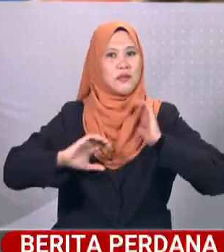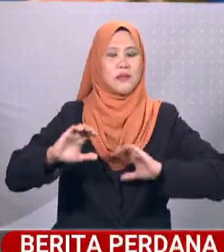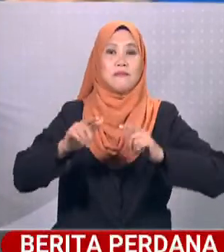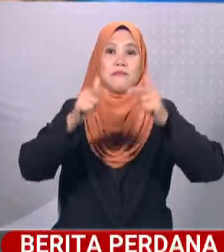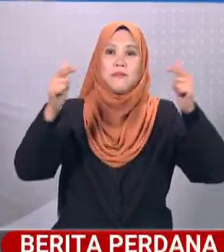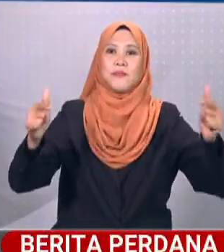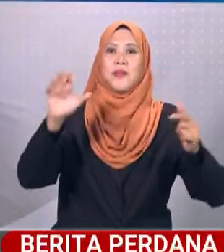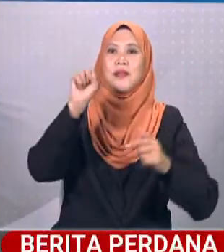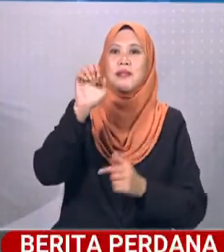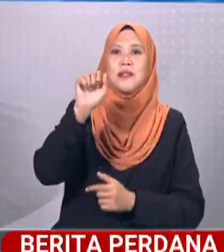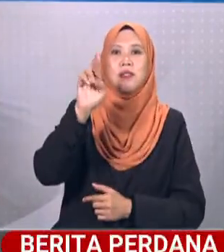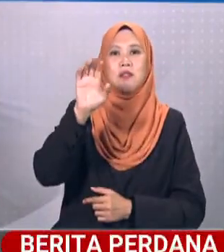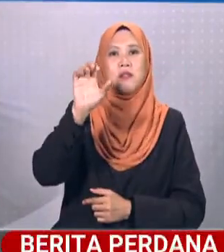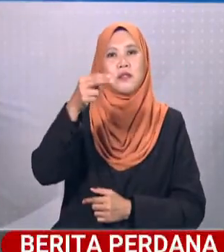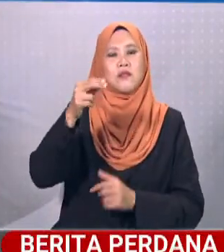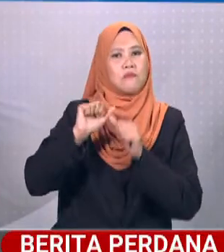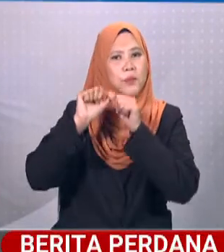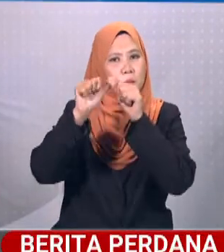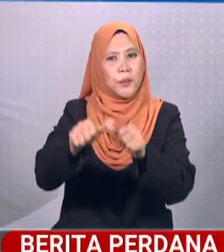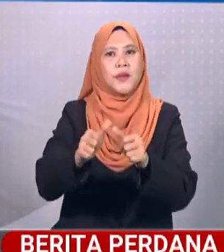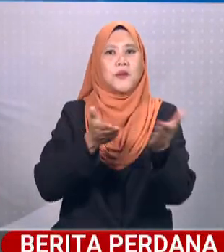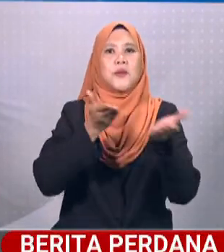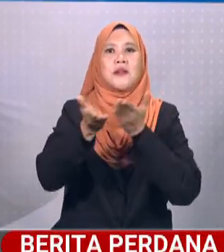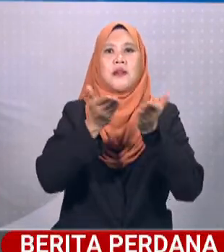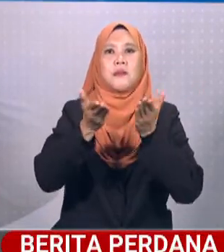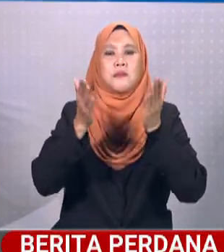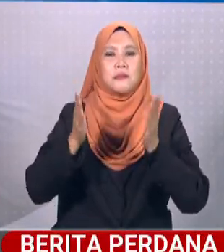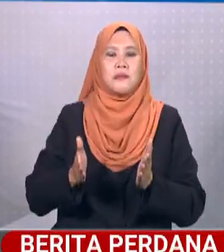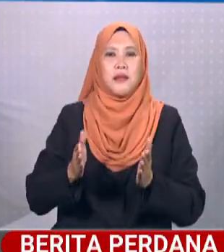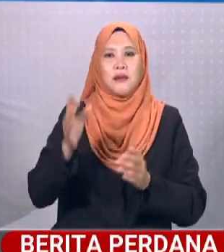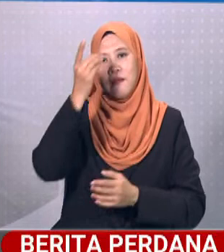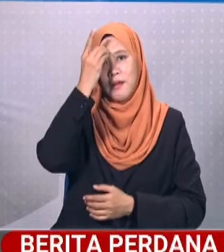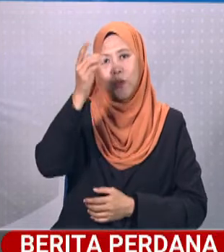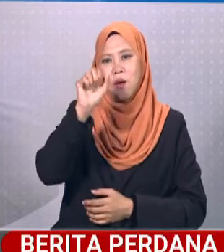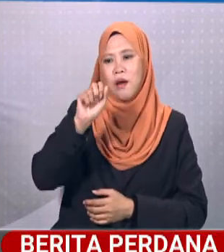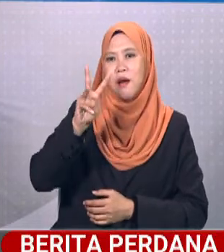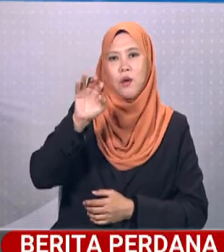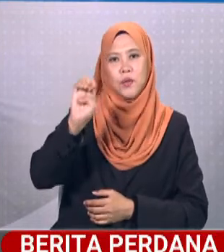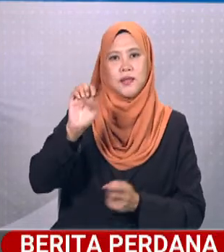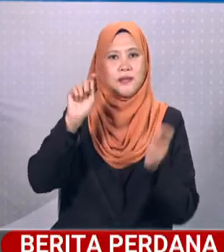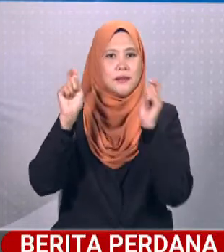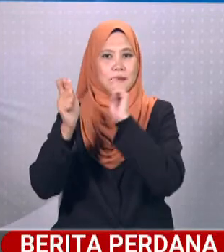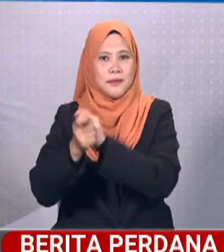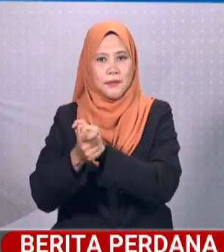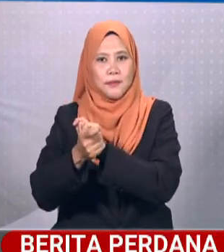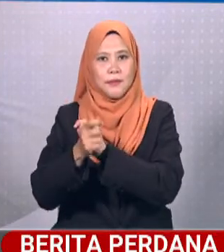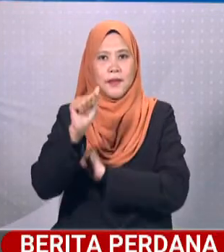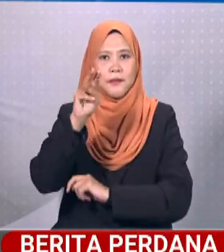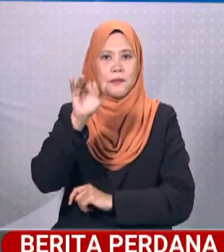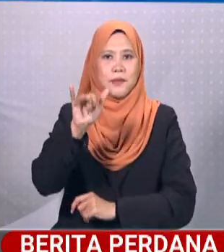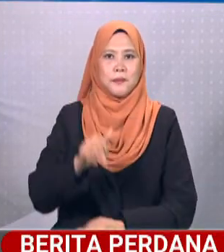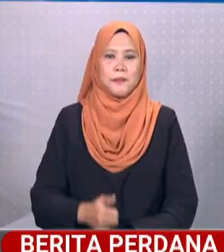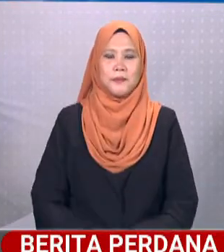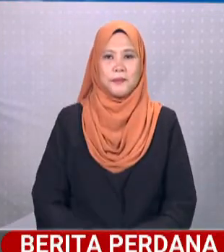besar, Search tetap diteruskan menggunakan khidmat penyanyi popular Dato' Awi sebagai pengganti.